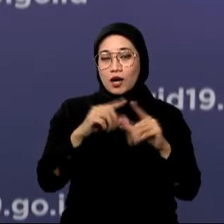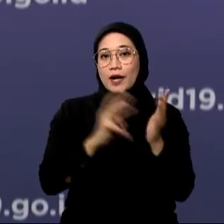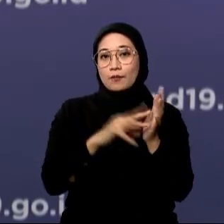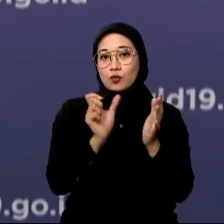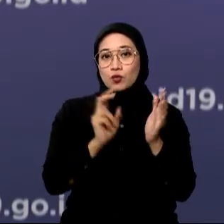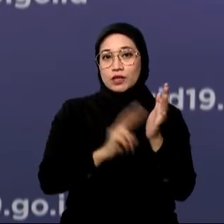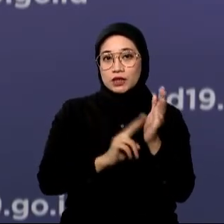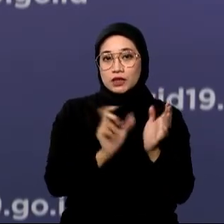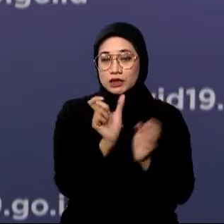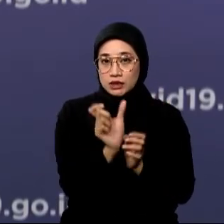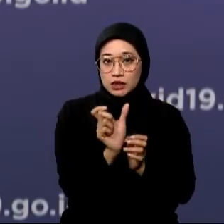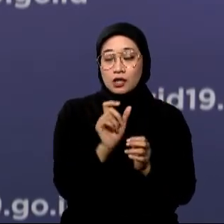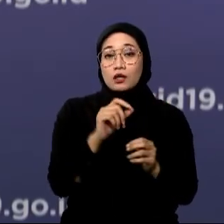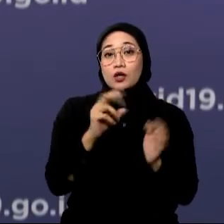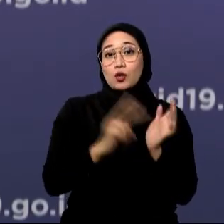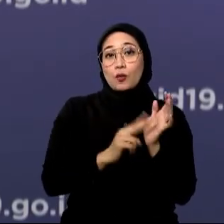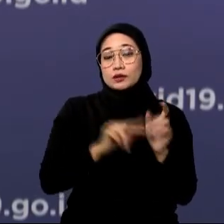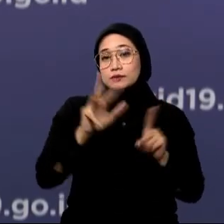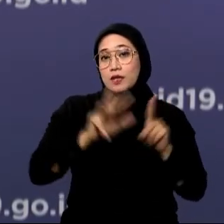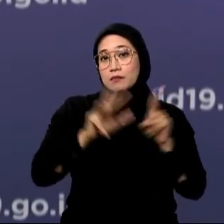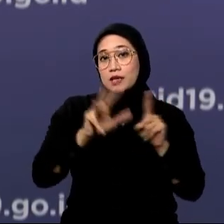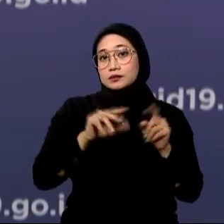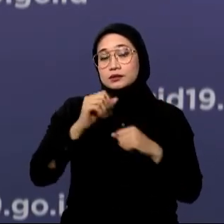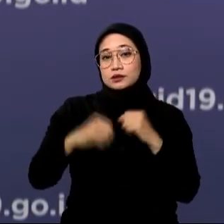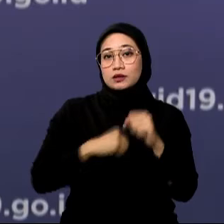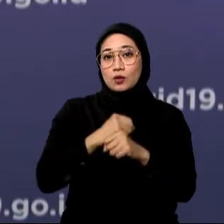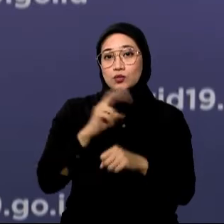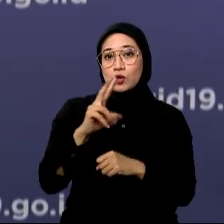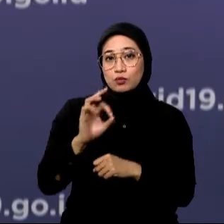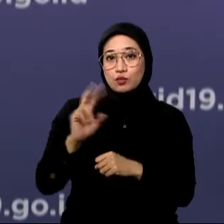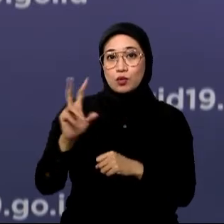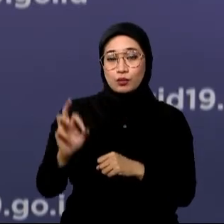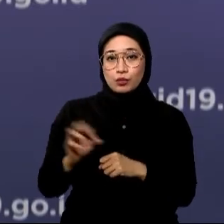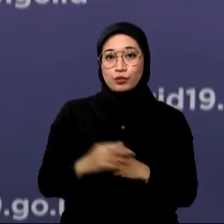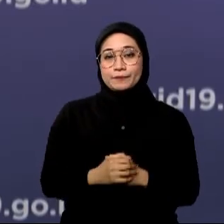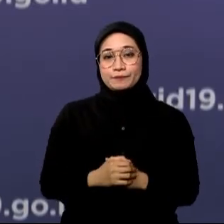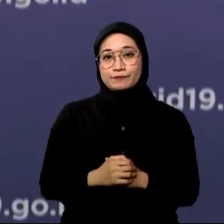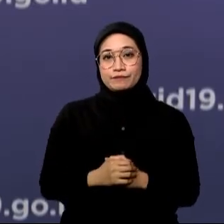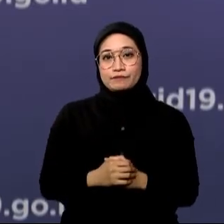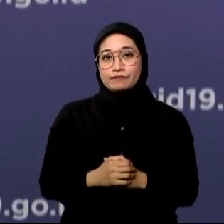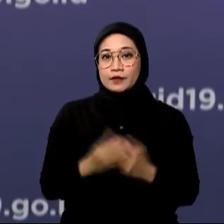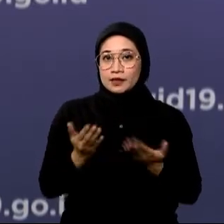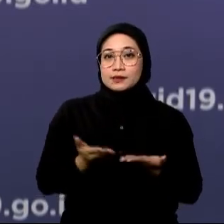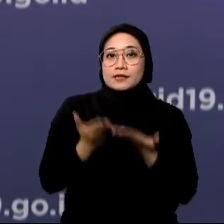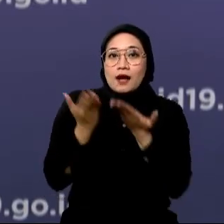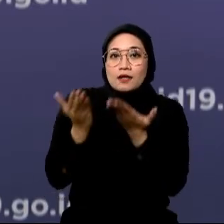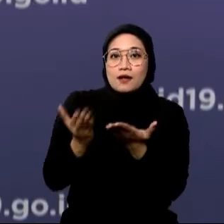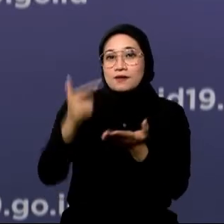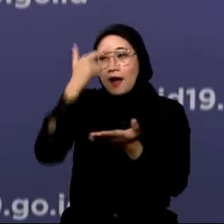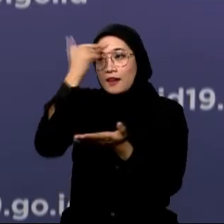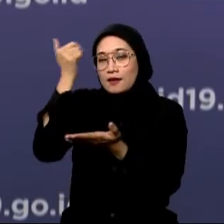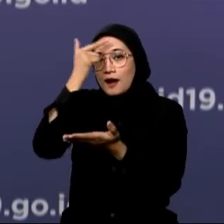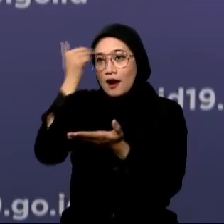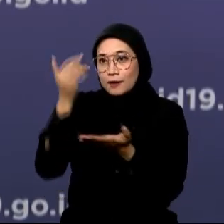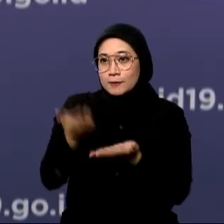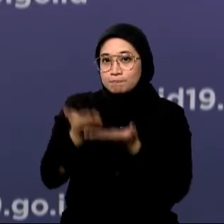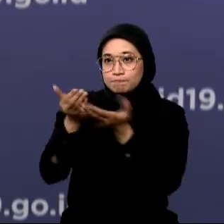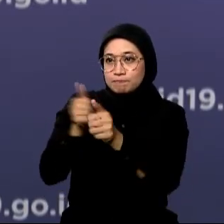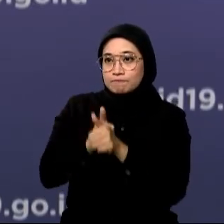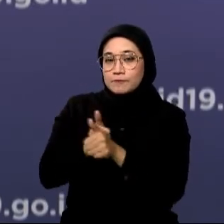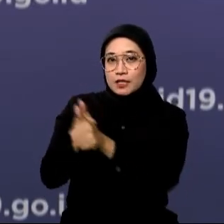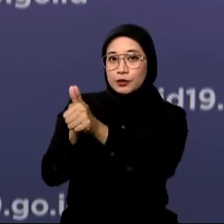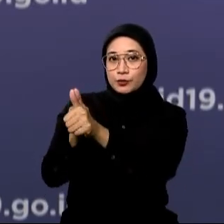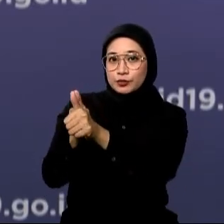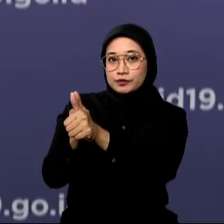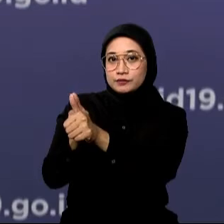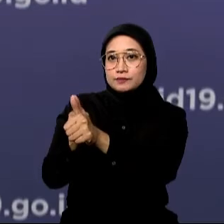Nah, saudara-saudari, serahkan kepada para ahlinya dan kita akan aman dari ancaman penularan yang sesuai ilmu dan pengetahuan